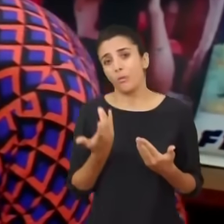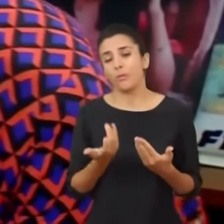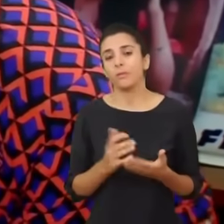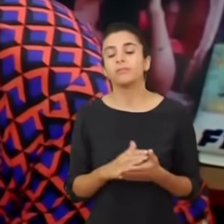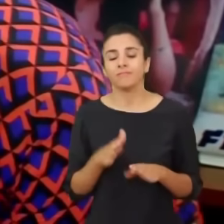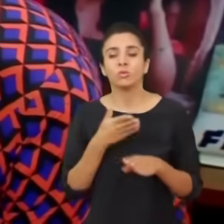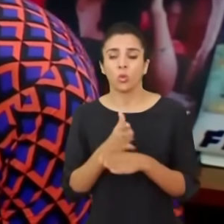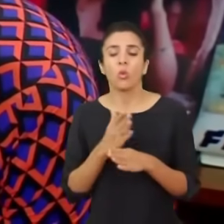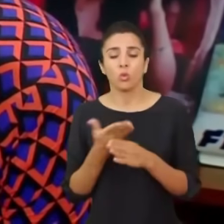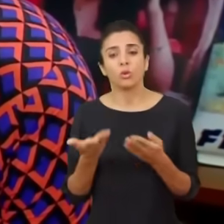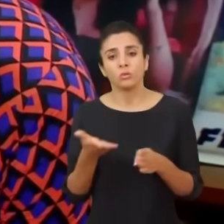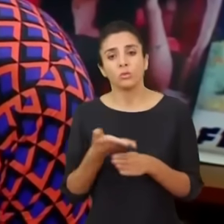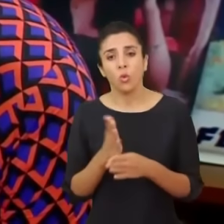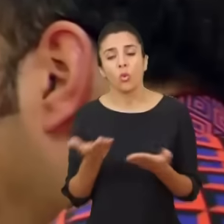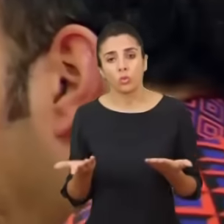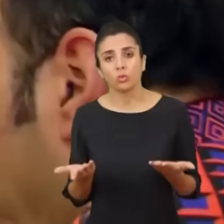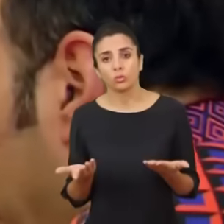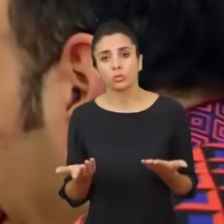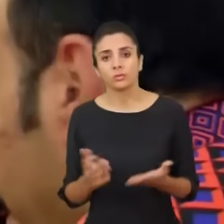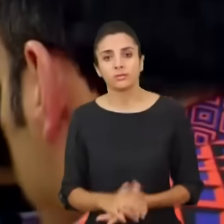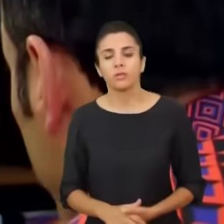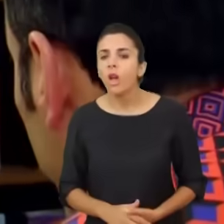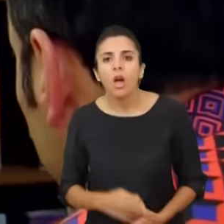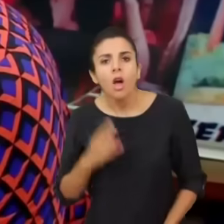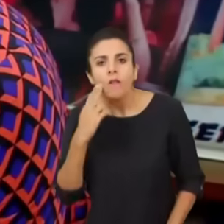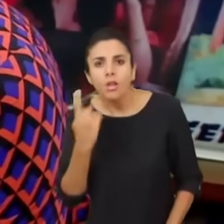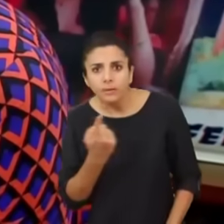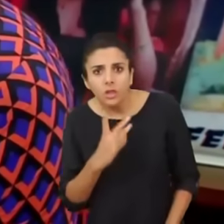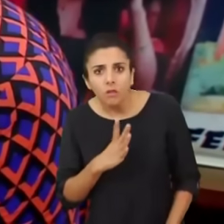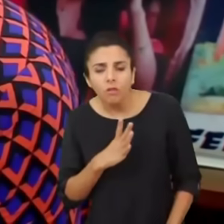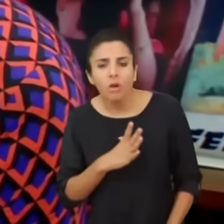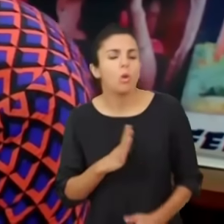Tabii tabii. Biz boşanalım da. Efendim